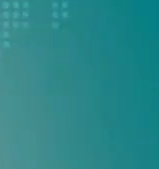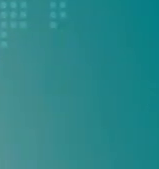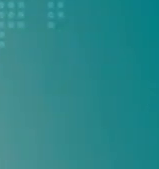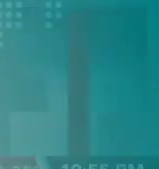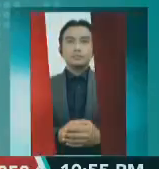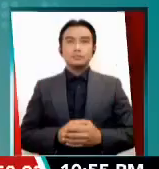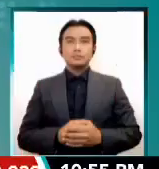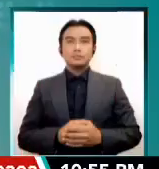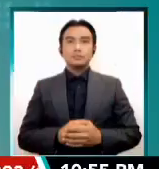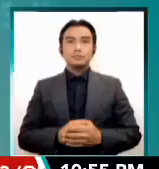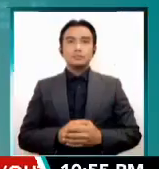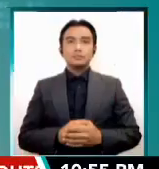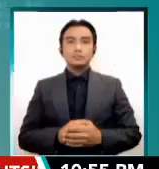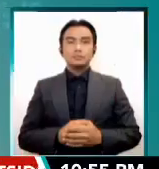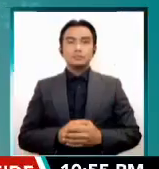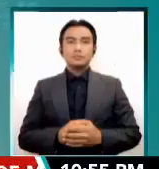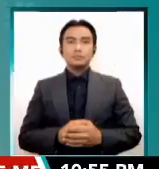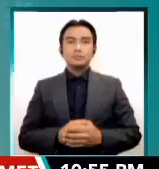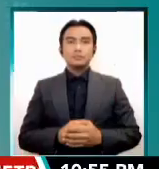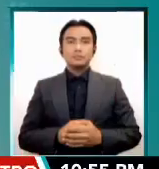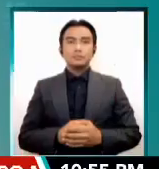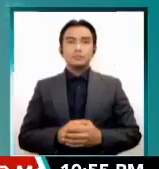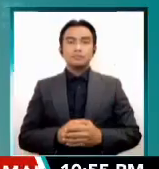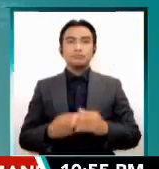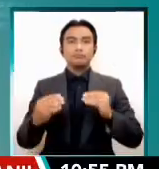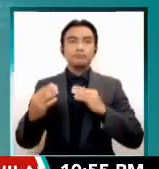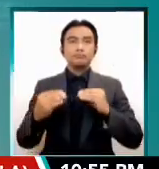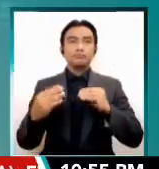Cause he's somebody in the tree. Turn the lights on.